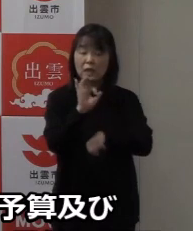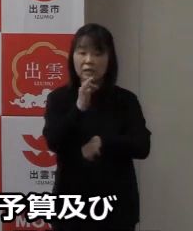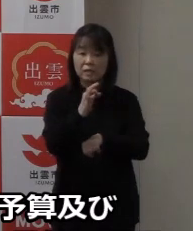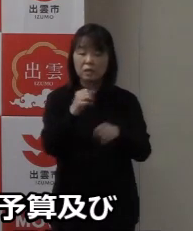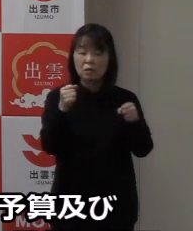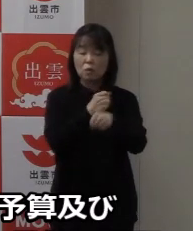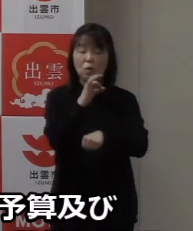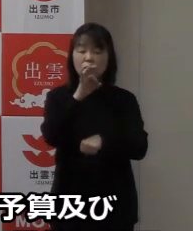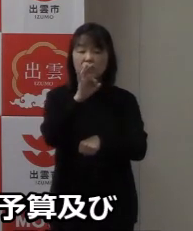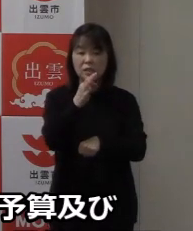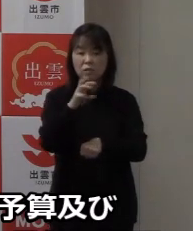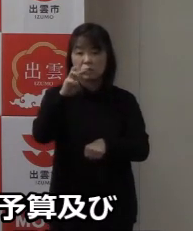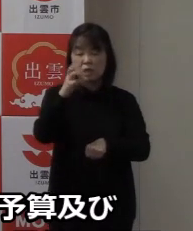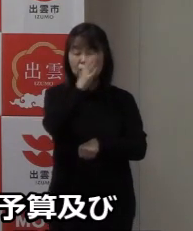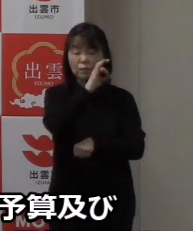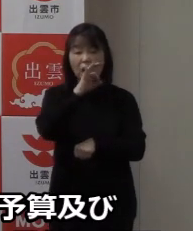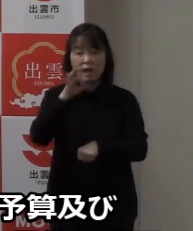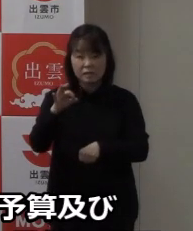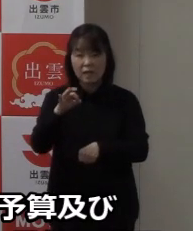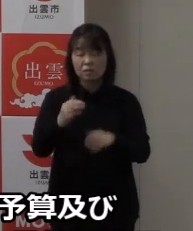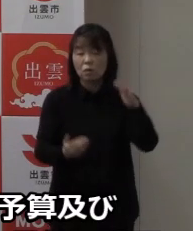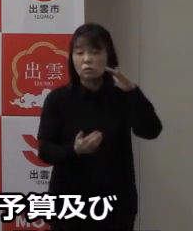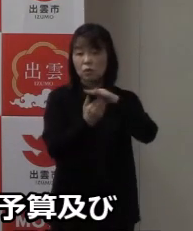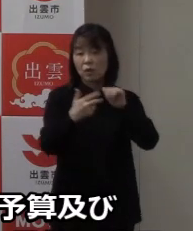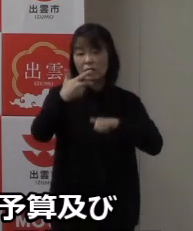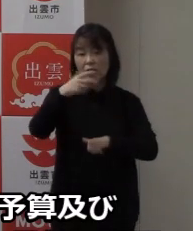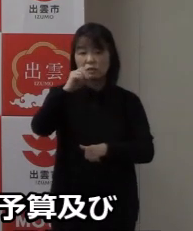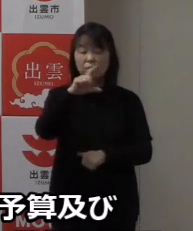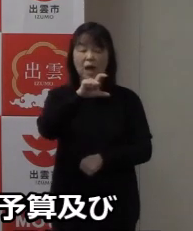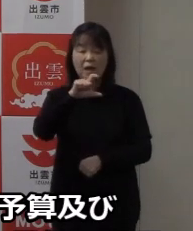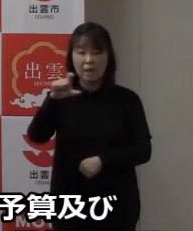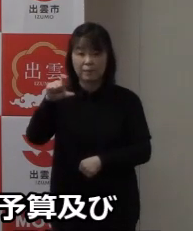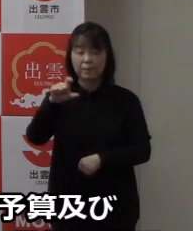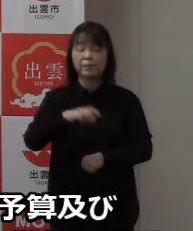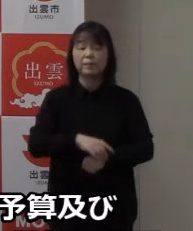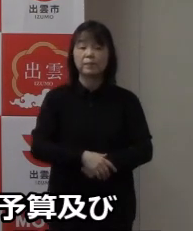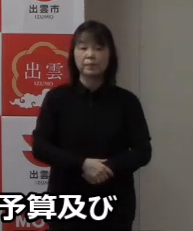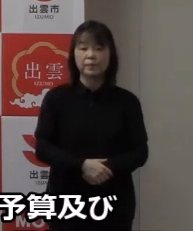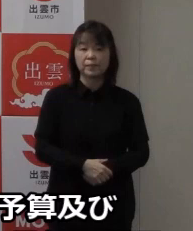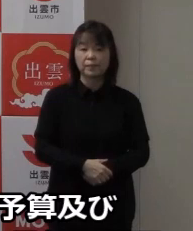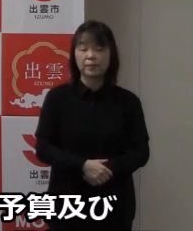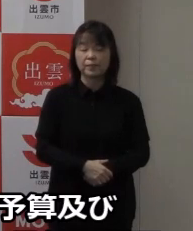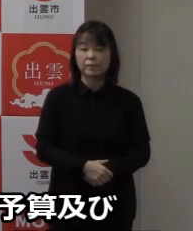の 30% 上限を70万円にしたいというふうに考えております。